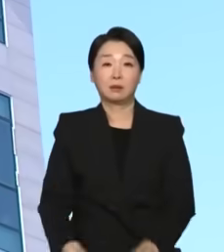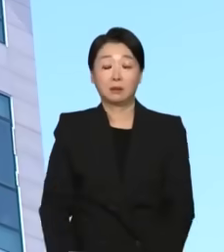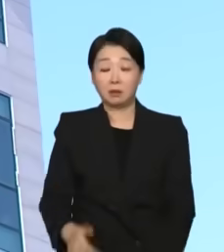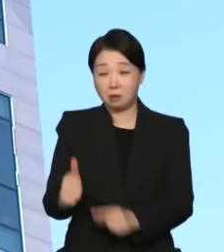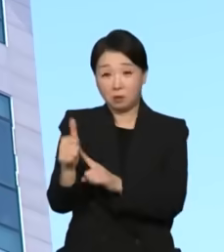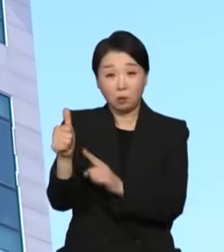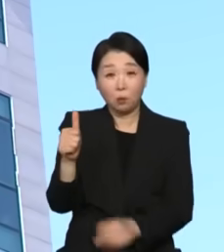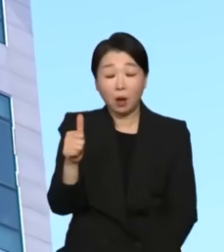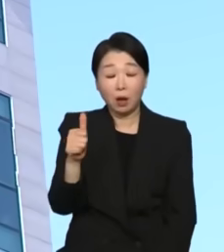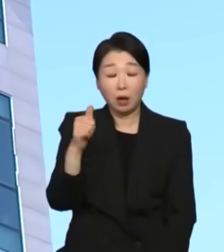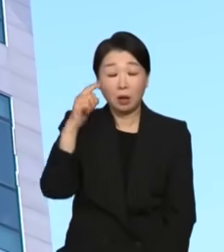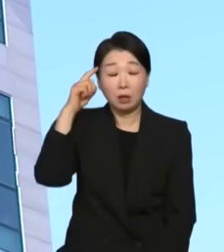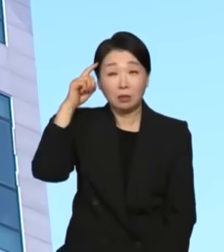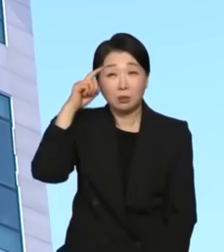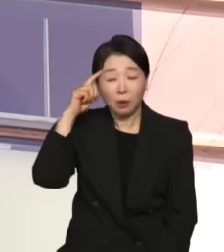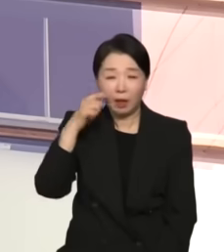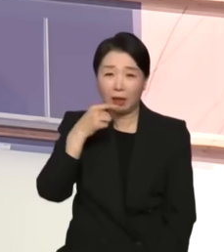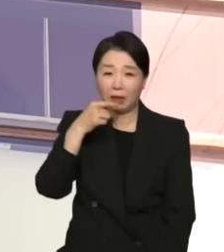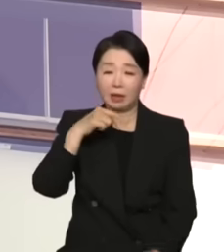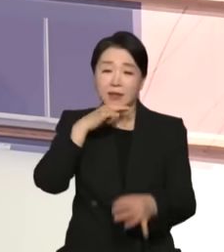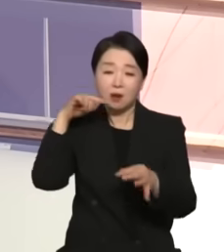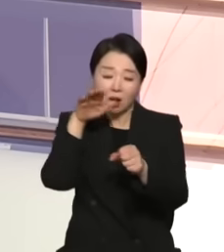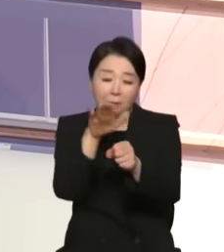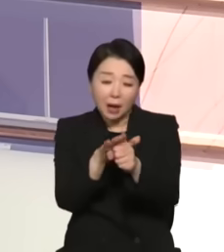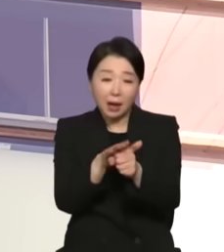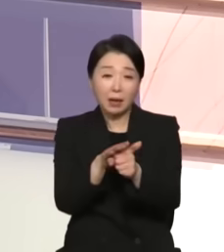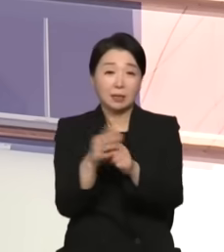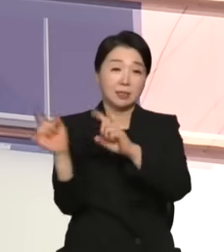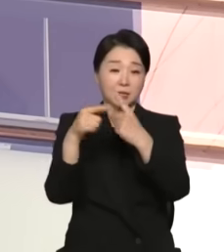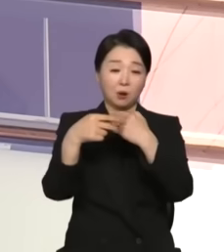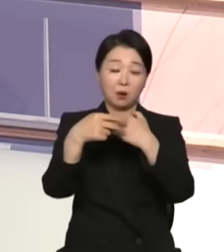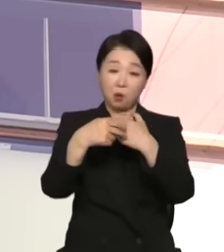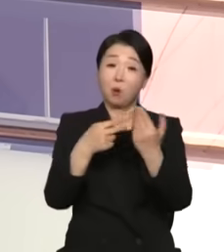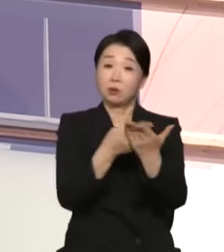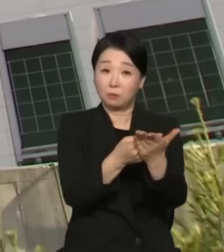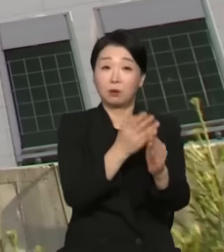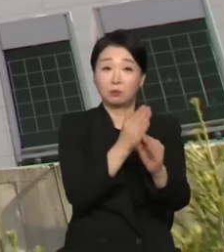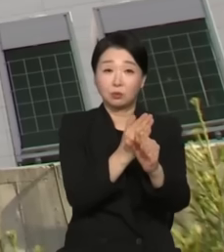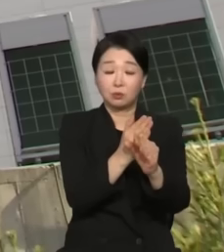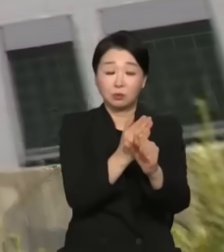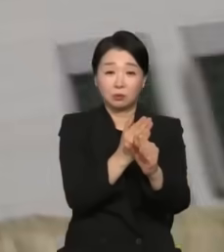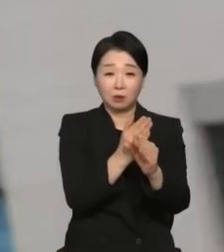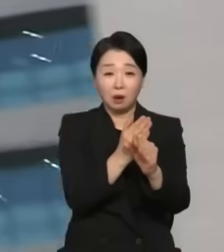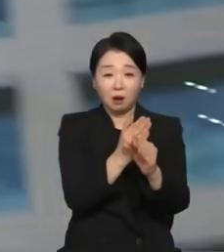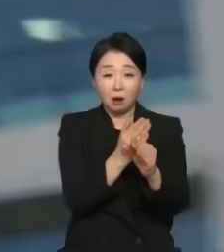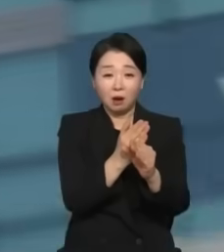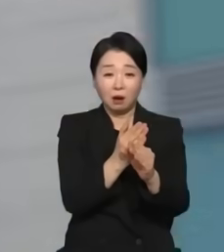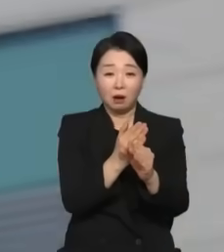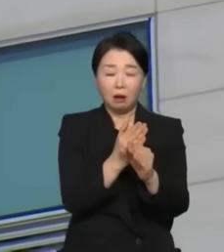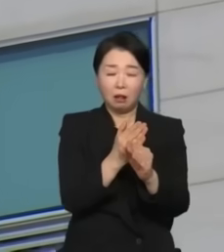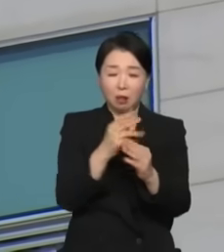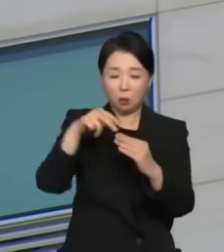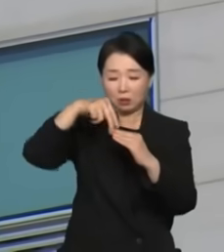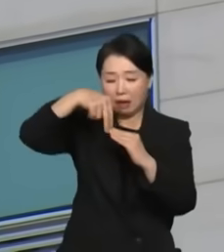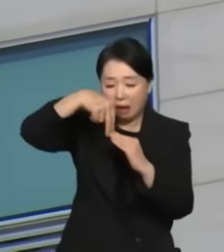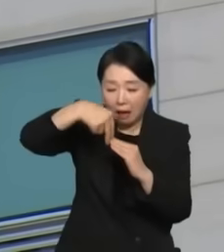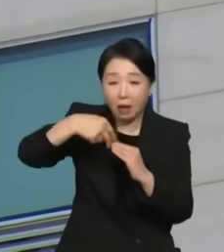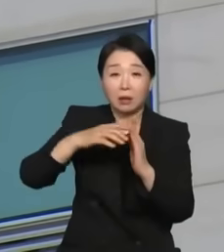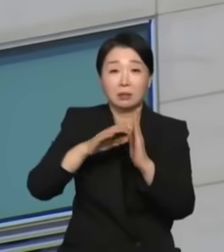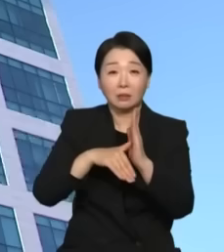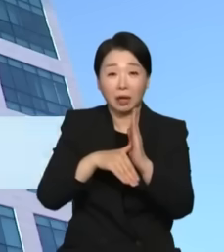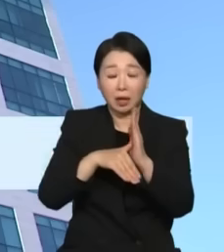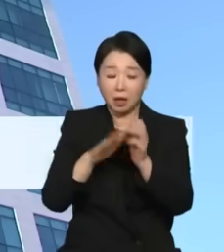씨는 뇌경색 등으로 재활병원에 입원한 상태였습니다. 11층 옥상 난간에 매달려 있던 황 씨를